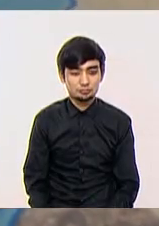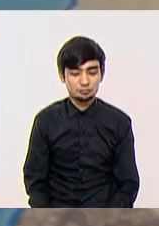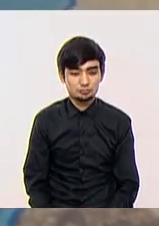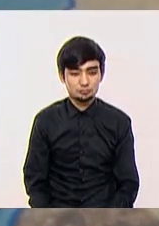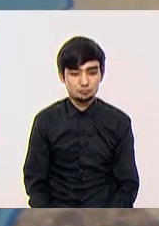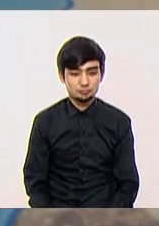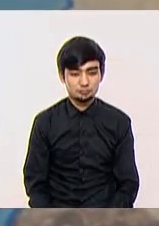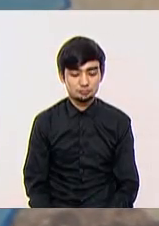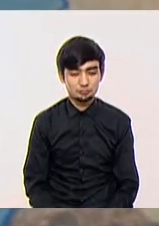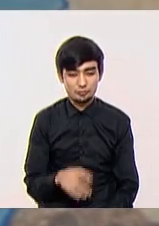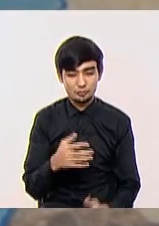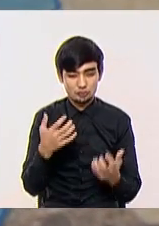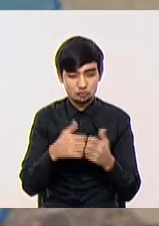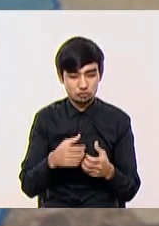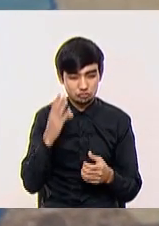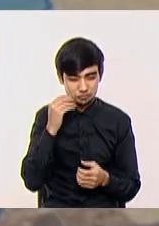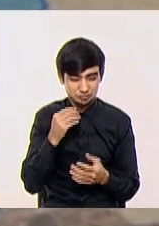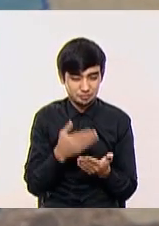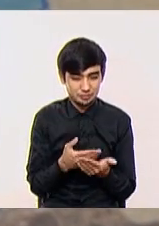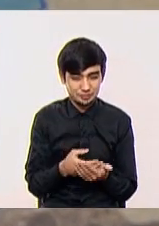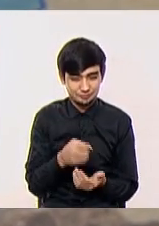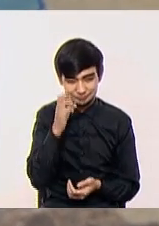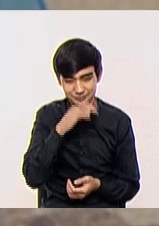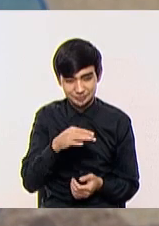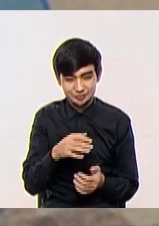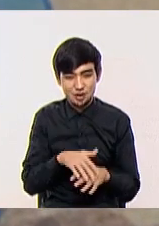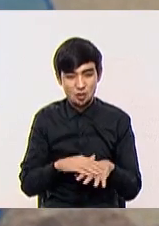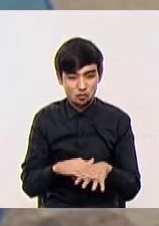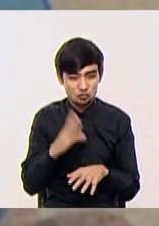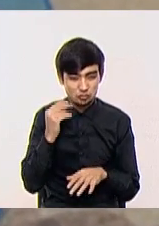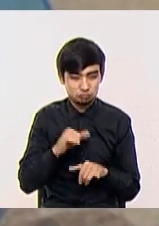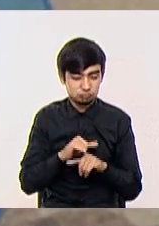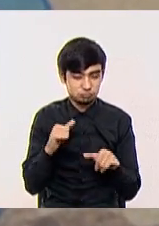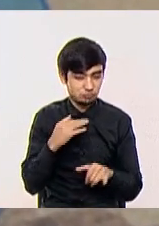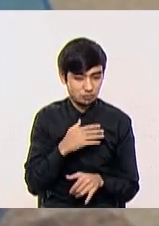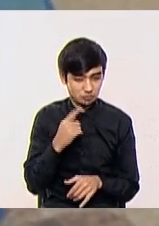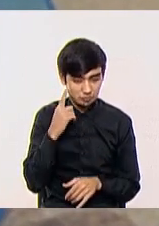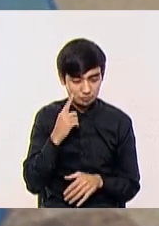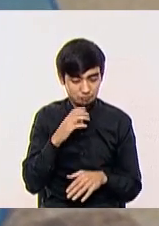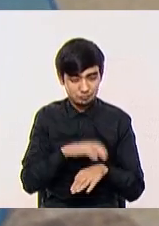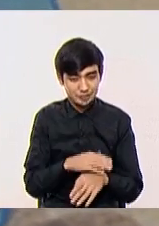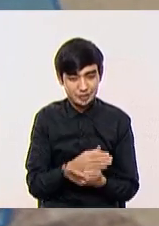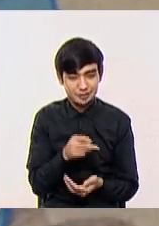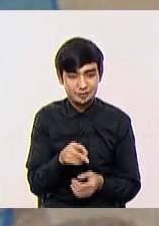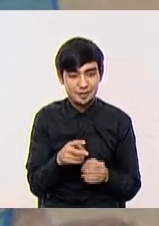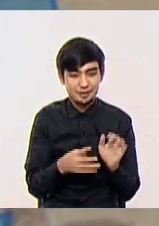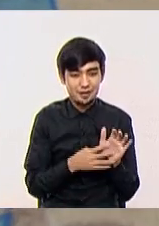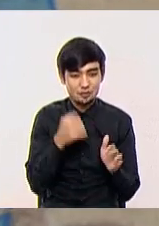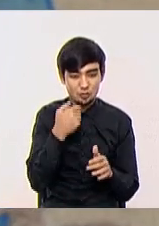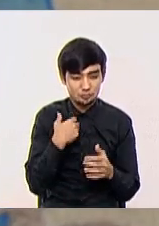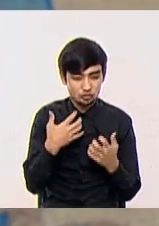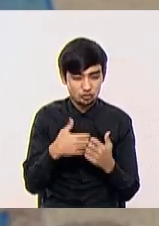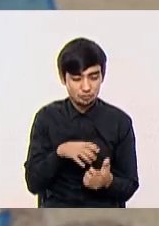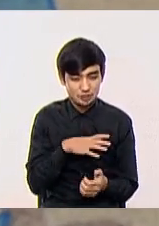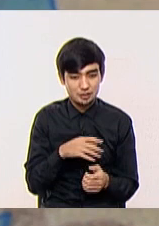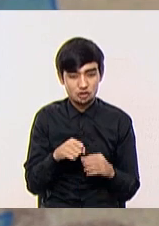Осы санақтың көрсеткіші бойынша біз елімізде халық санының өскенін байқаймыз. Яғни 2009 жылғы санақ бойынша